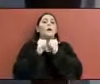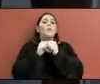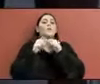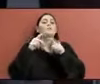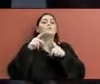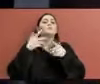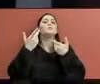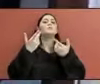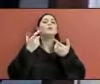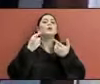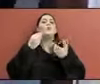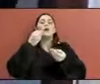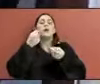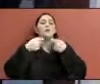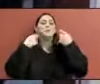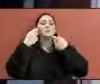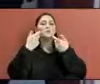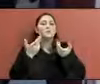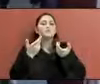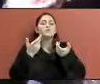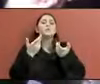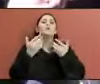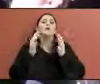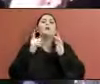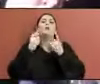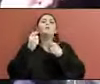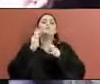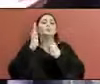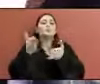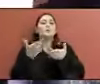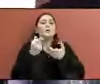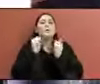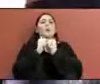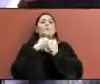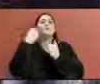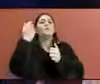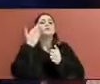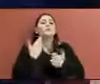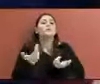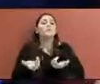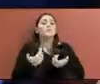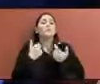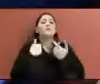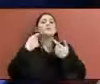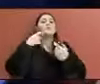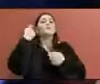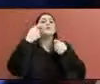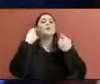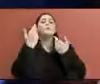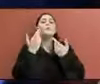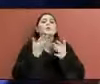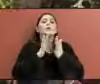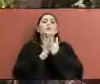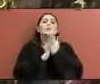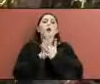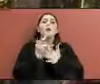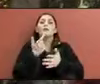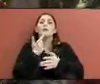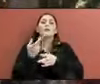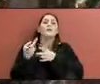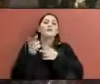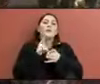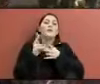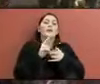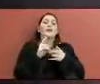atçılık kursuna gidecekler, birlikte ok atacaklar, birlikte film izleyecekler ve biz filmleri işaret diline